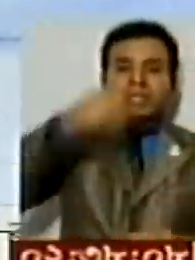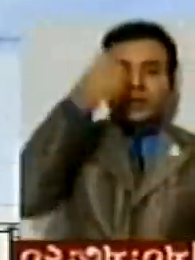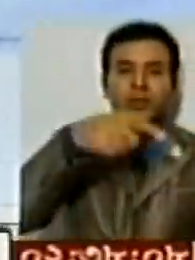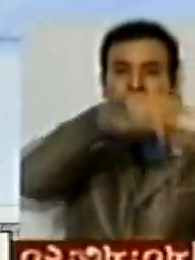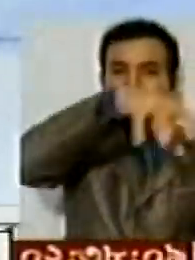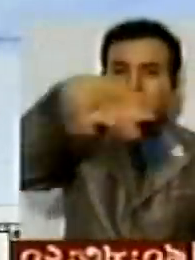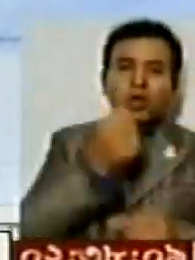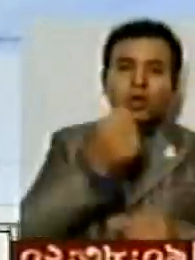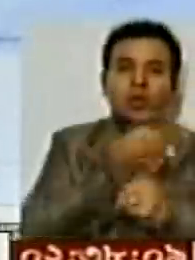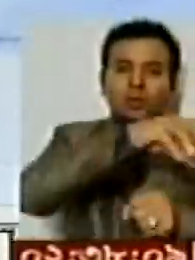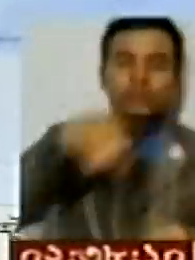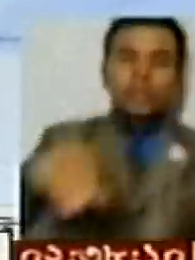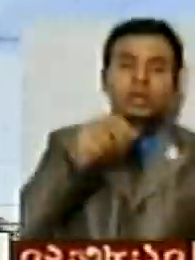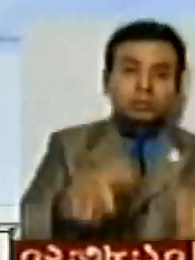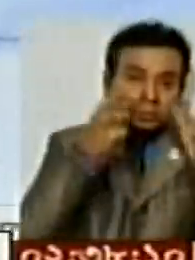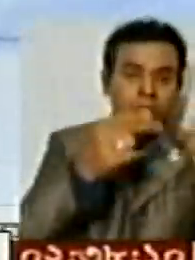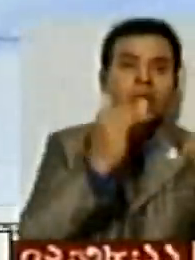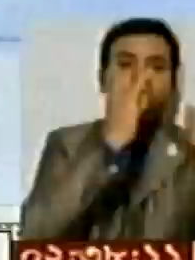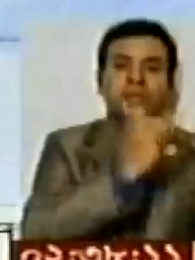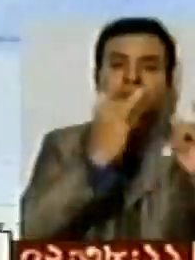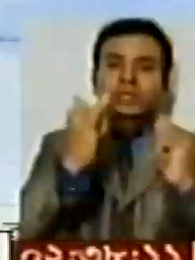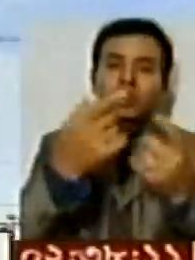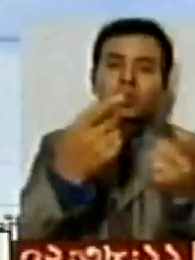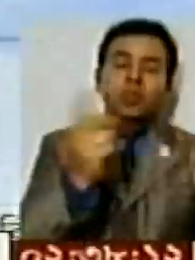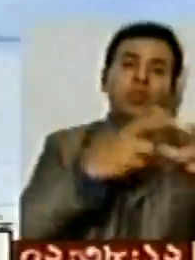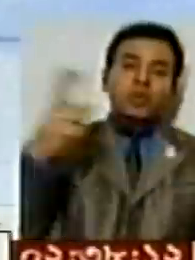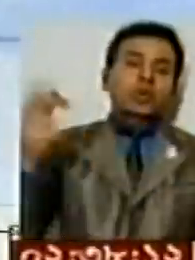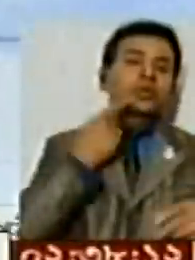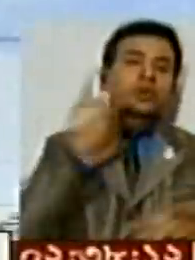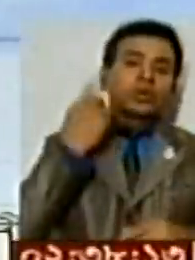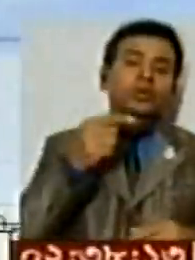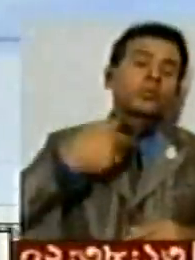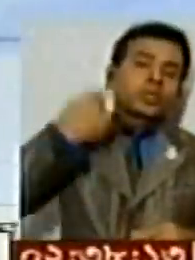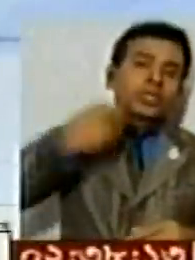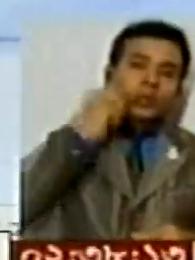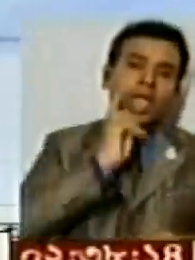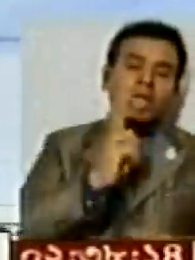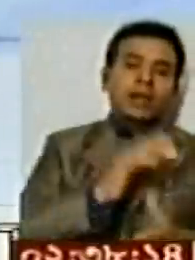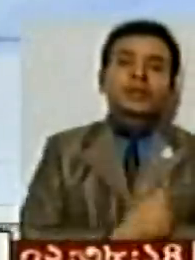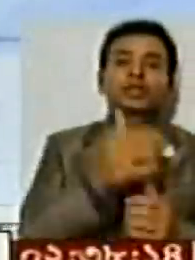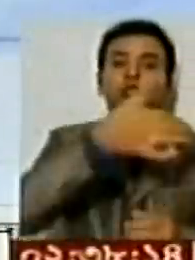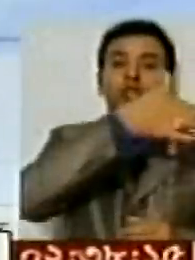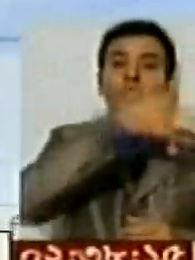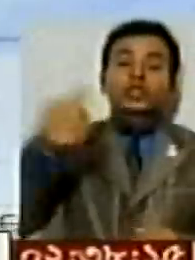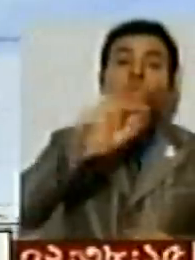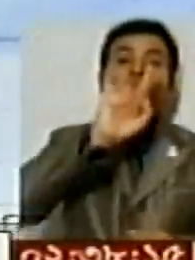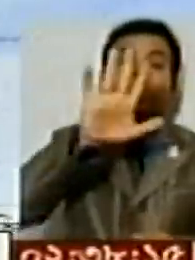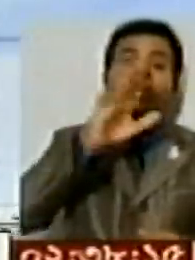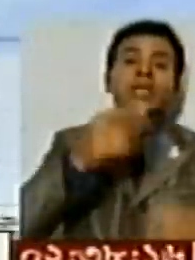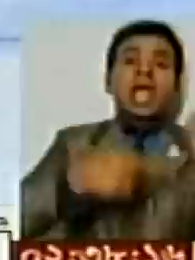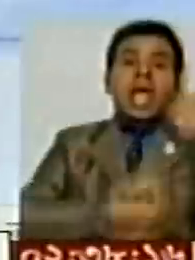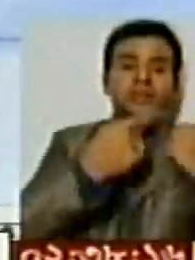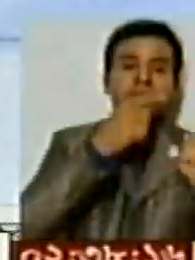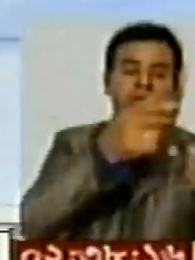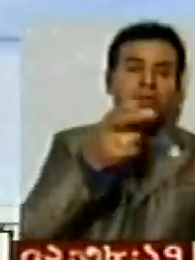69,094 জন। সারা দেশে আমাদের জেলা পর্যায়ে উপজেলা পর্যায়ে কোয়ারেন্টাইনের জন্য প্রস্তুত করা আছে অনেকগুলি প্রতিষ্ঠান, যেটা